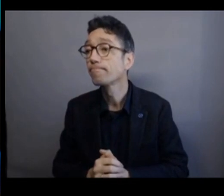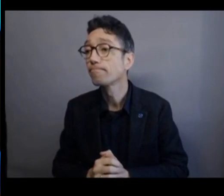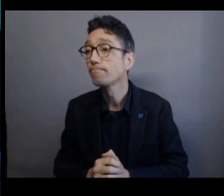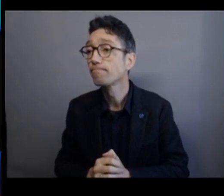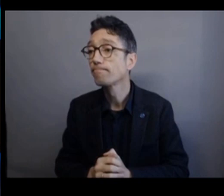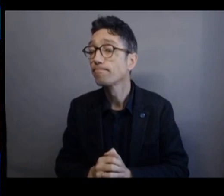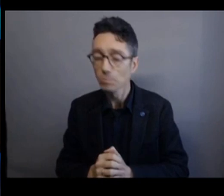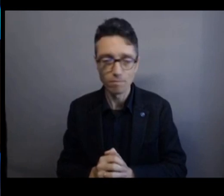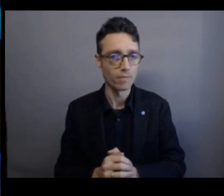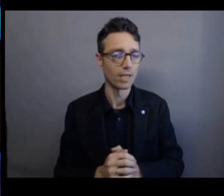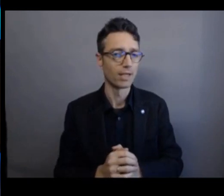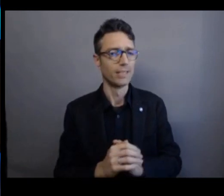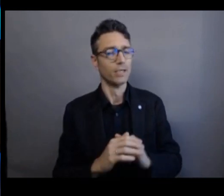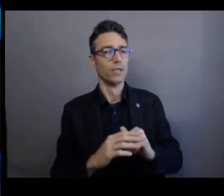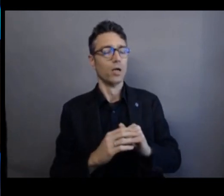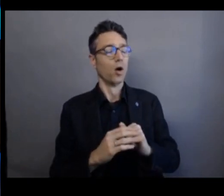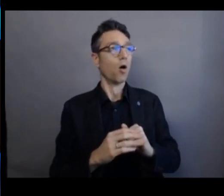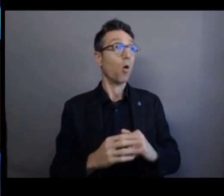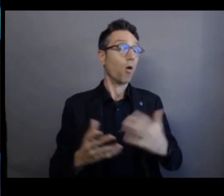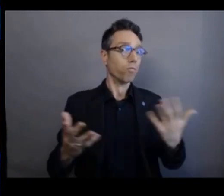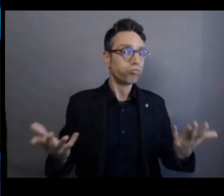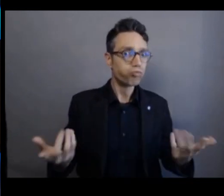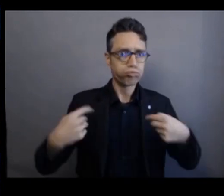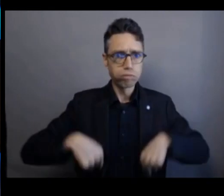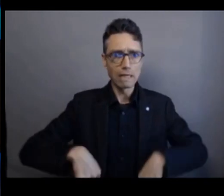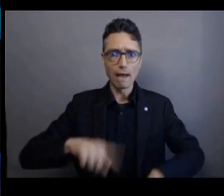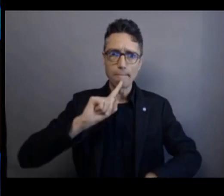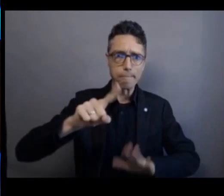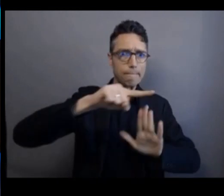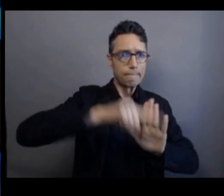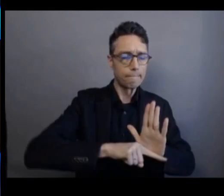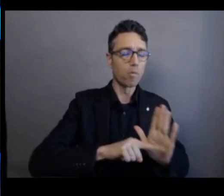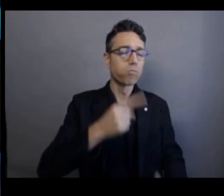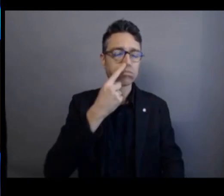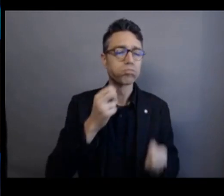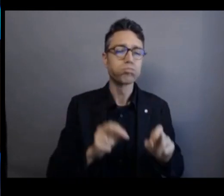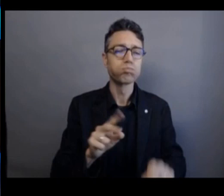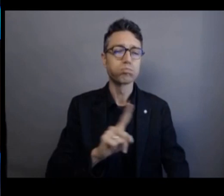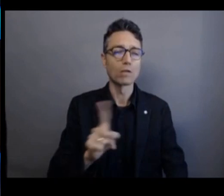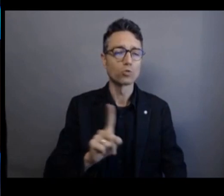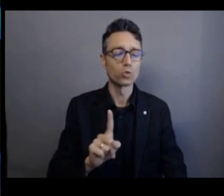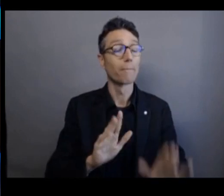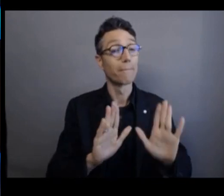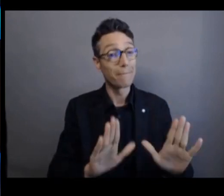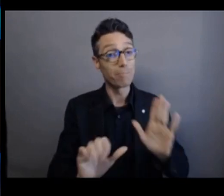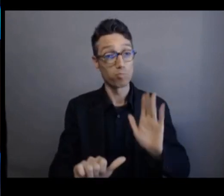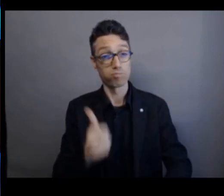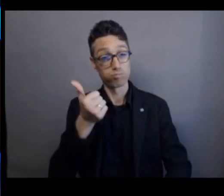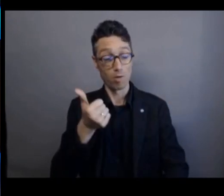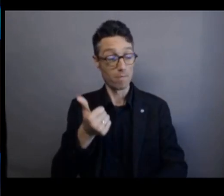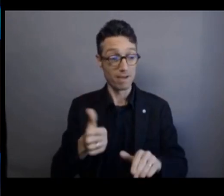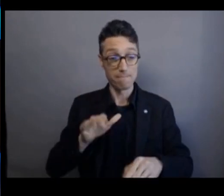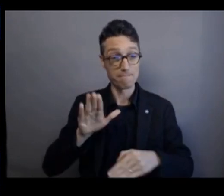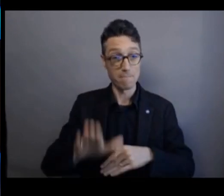je ne suis pas sûre qu'il faille standardiser. Mais par contre, il me semble que la première brique, c'est l'accessibilité